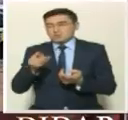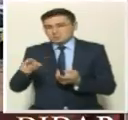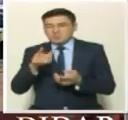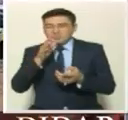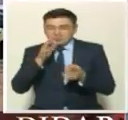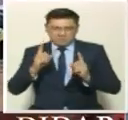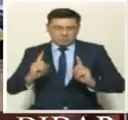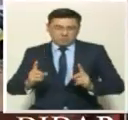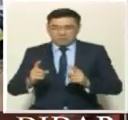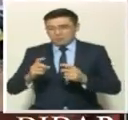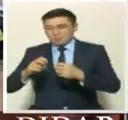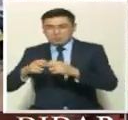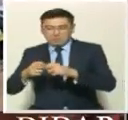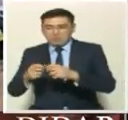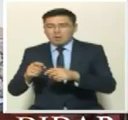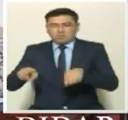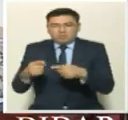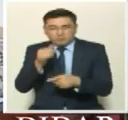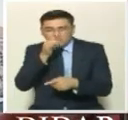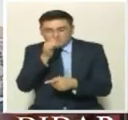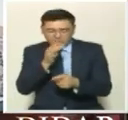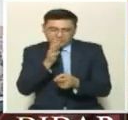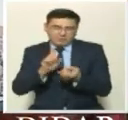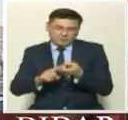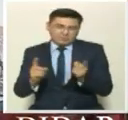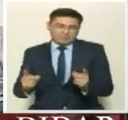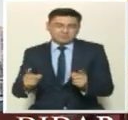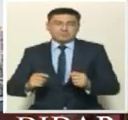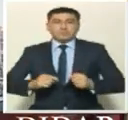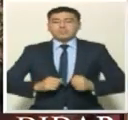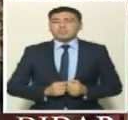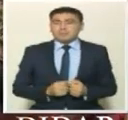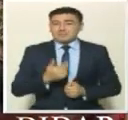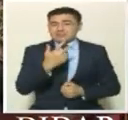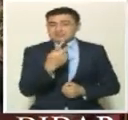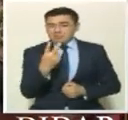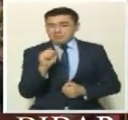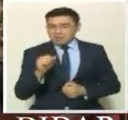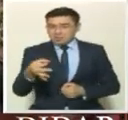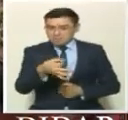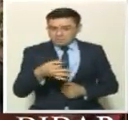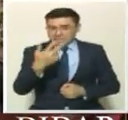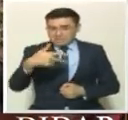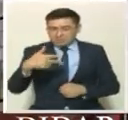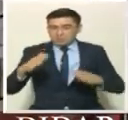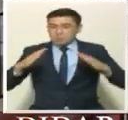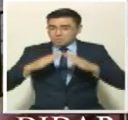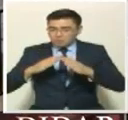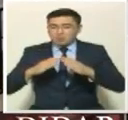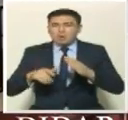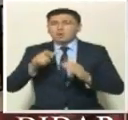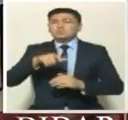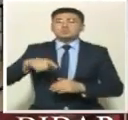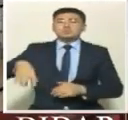болады. Қала бойынша тұрғын үйлерге қызмет көрсетуші 79 мекеме бар, ал 32-ші А шағынаудан 30-ші үй тұрғындарына өз пәтер